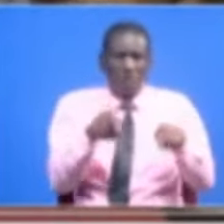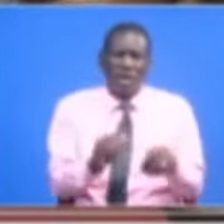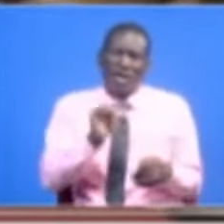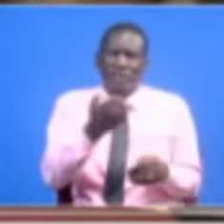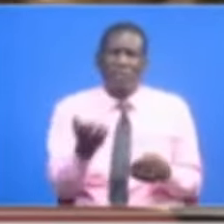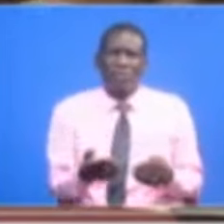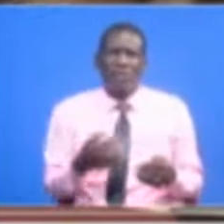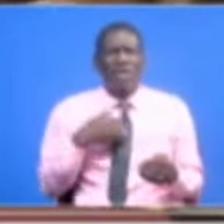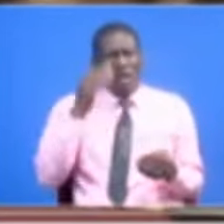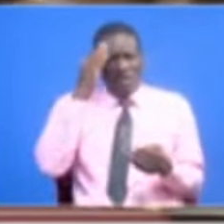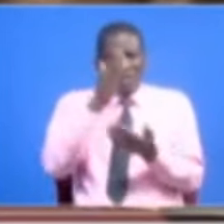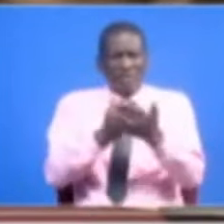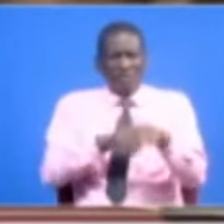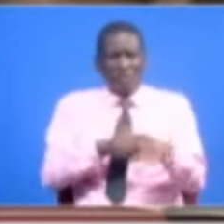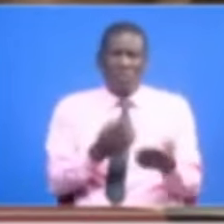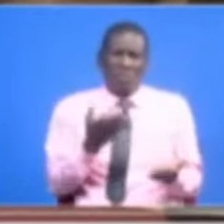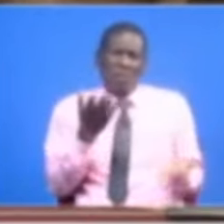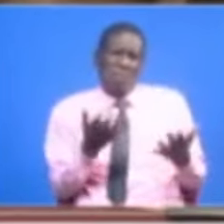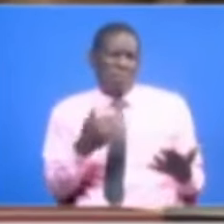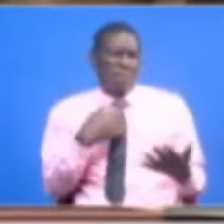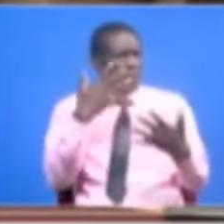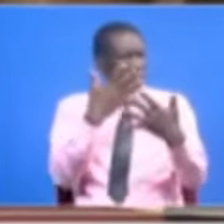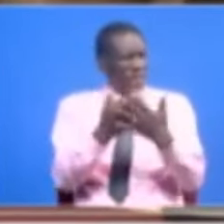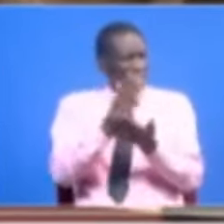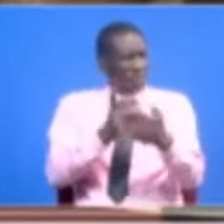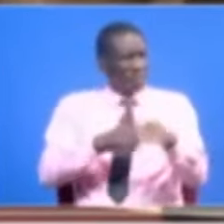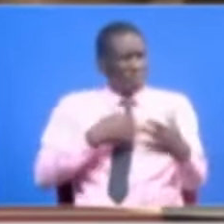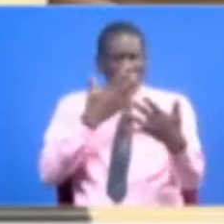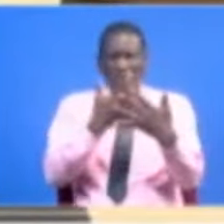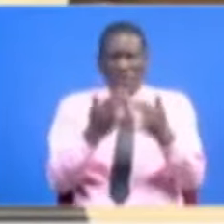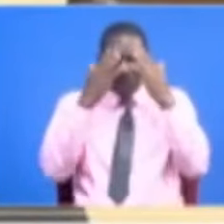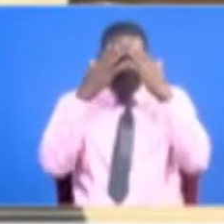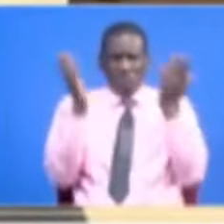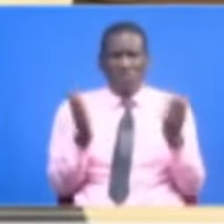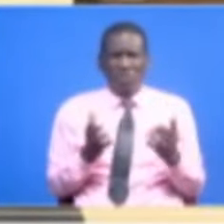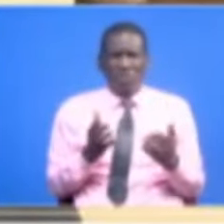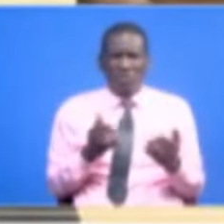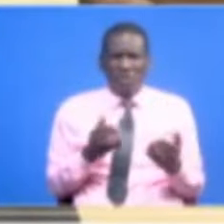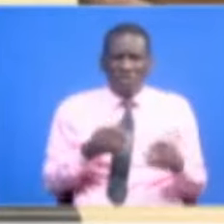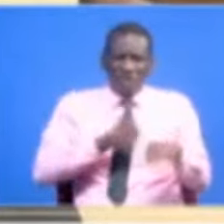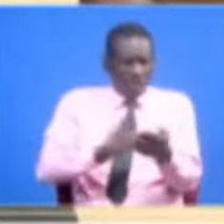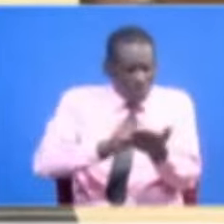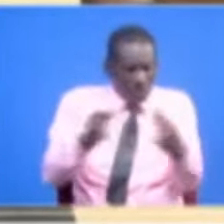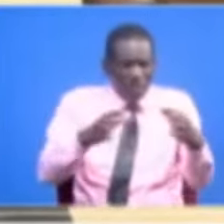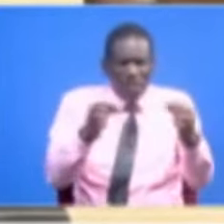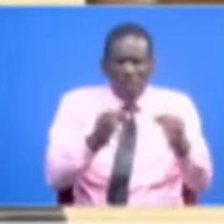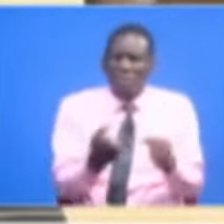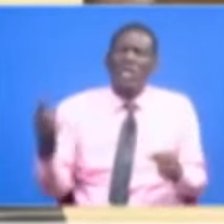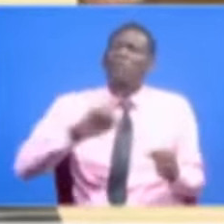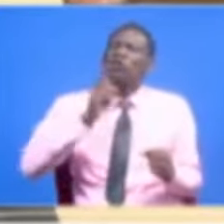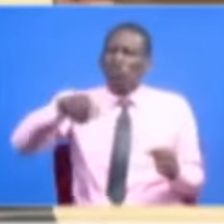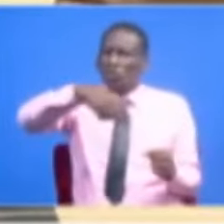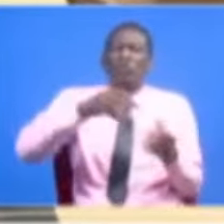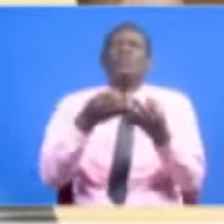So I think at some point I was probably under arrest. I don't know. Katikati ya kurekodi hizo statement, wakaja wakatuambia kwamba